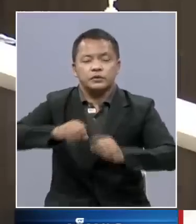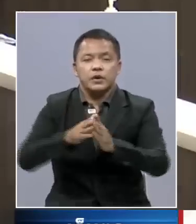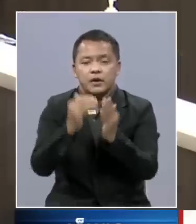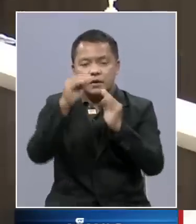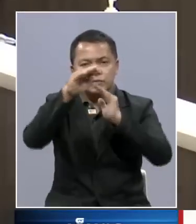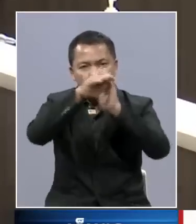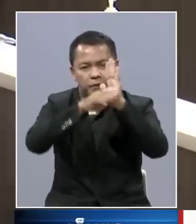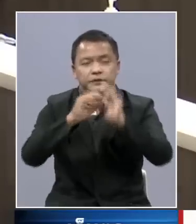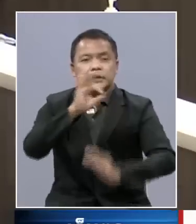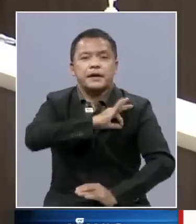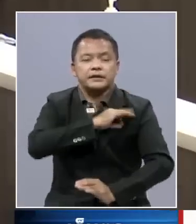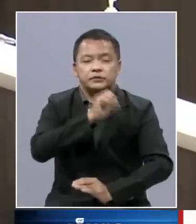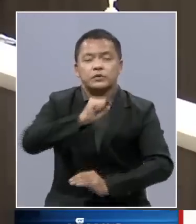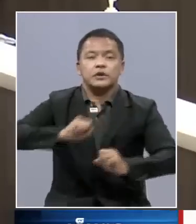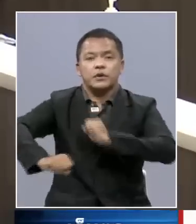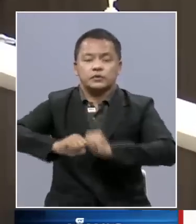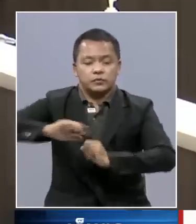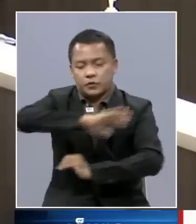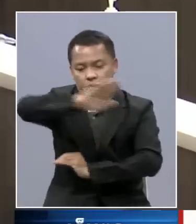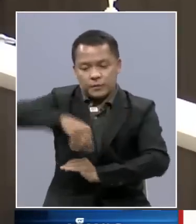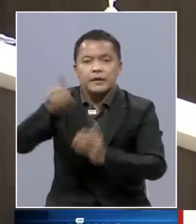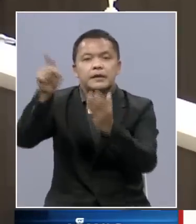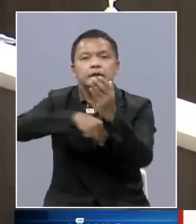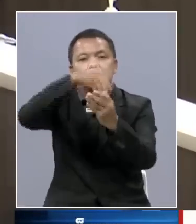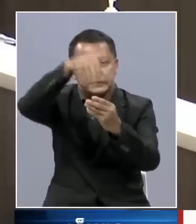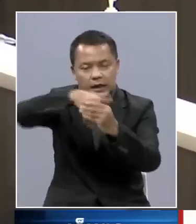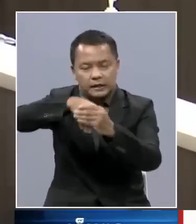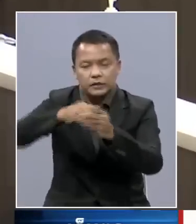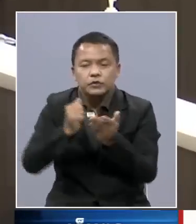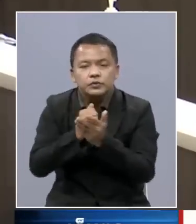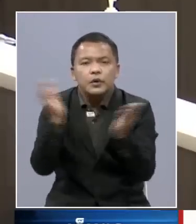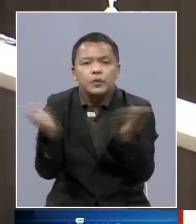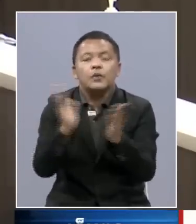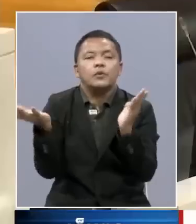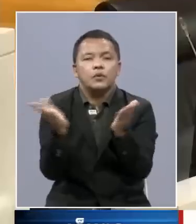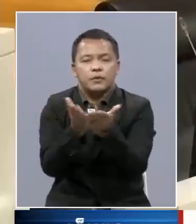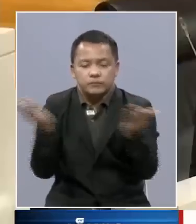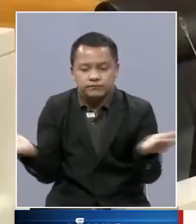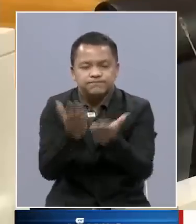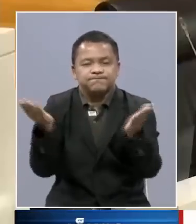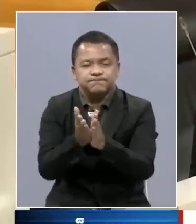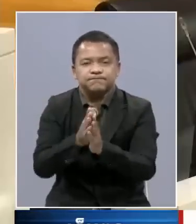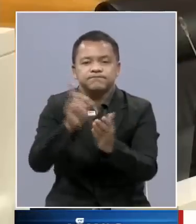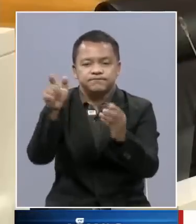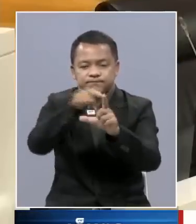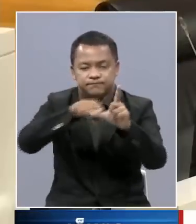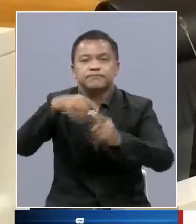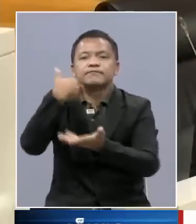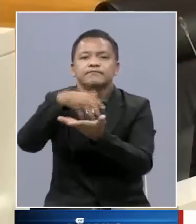นดให้สมาชิกสภาเยาวชนทุกคนมาจากการเลือกตั้งเพื่อส่งเสริมการมีส่วนร่วมด้วยพรรคก้าวไกลทิ้ง